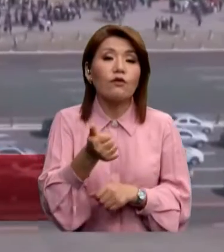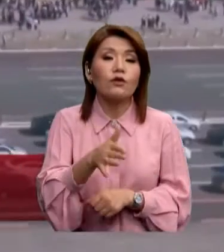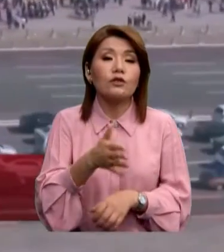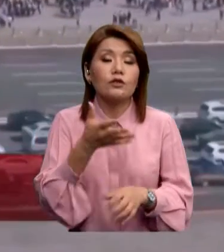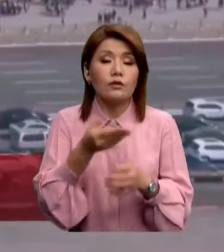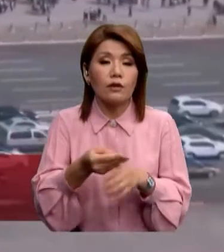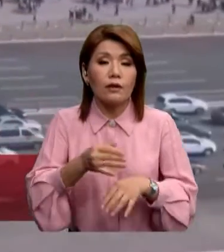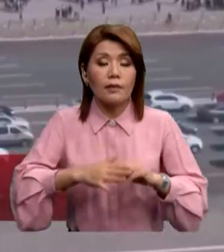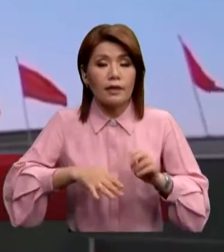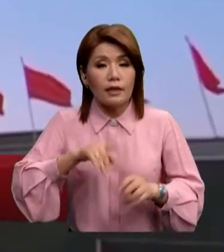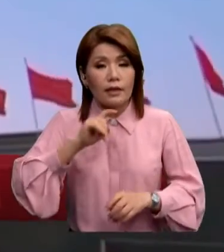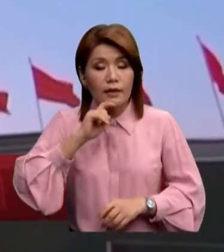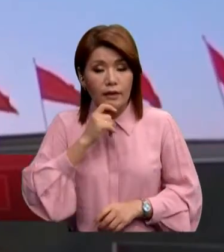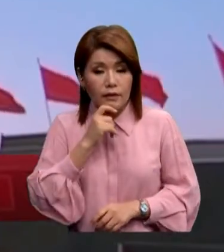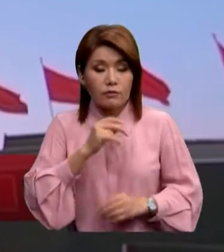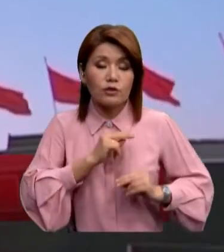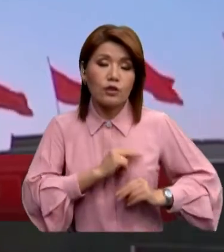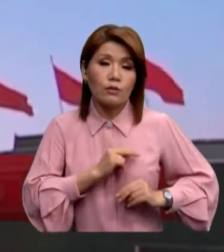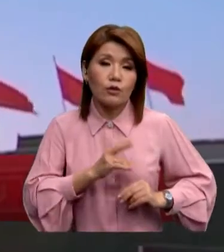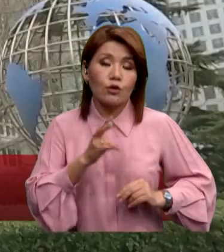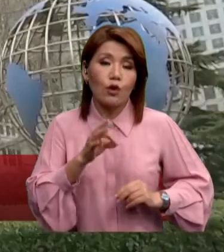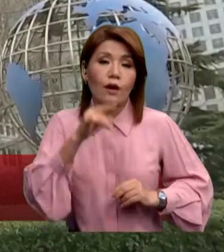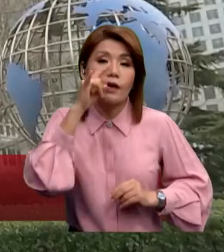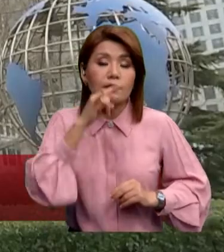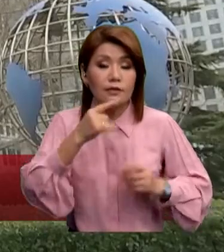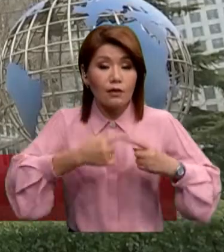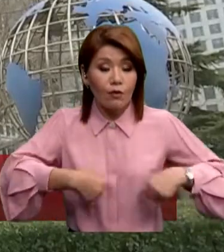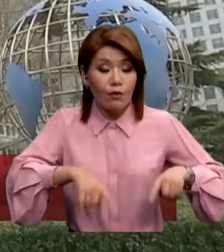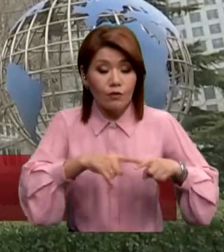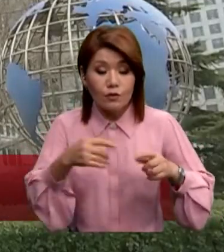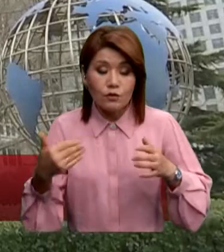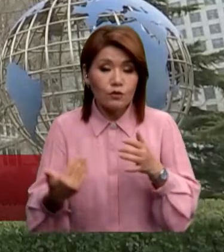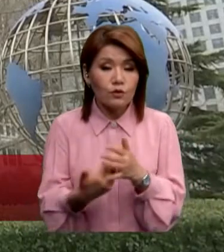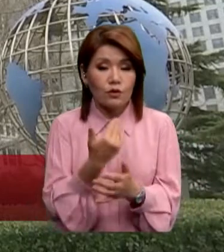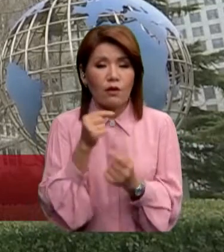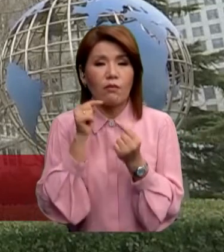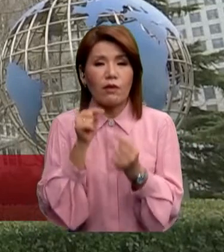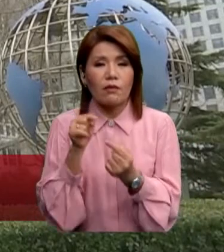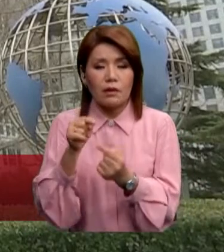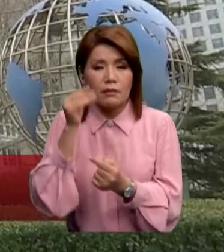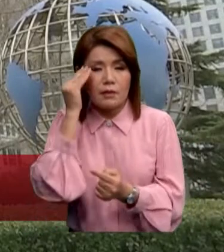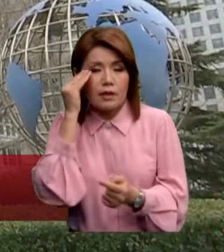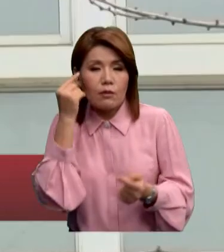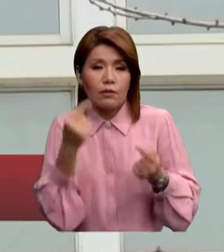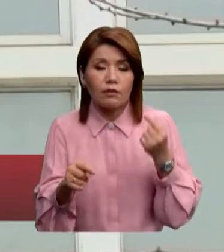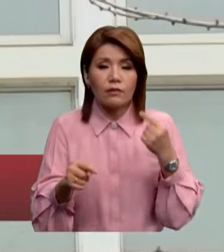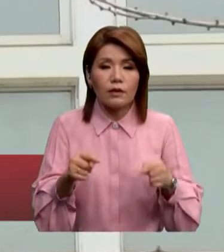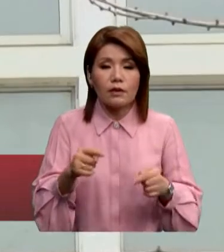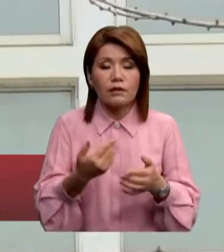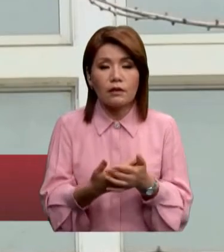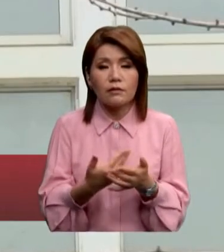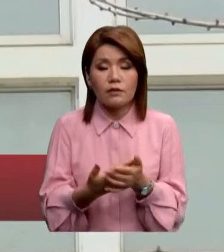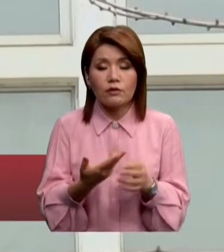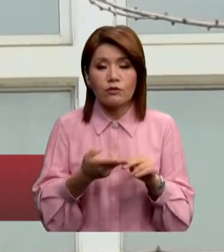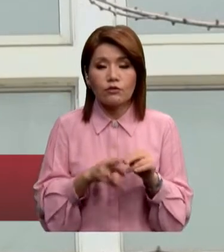о практическо-экономическом сотрудничестве. Однако в казахстанском обществе вновь усилились антикитайские настроения на фоне подписанных соглашений.